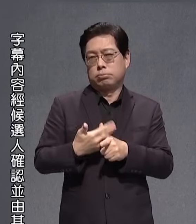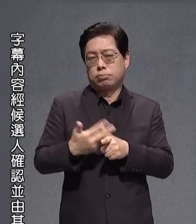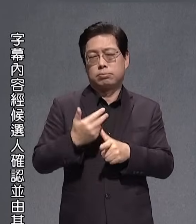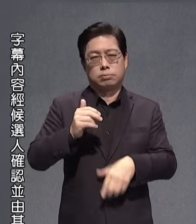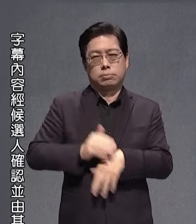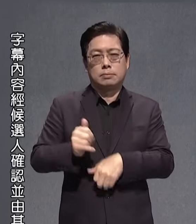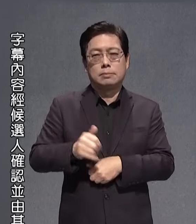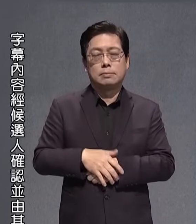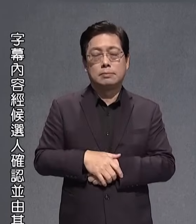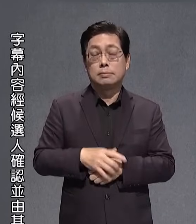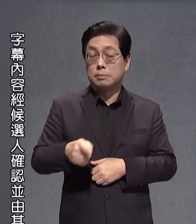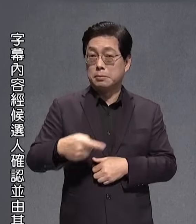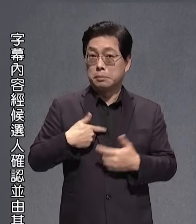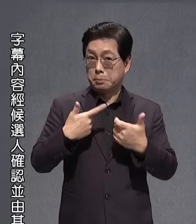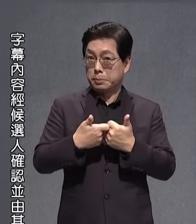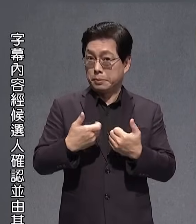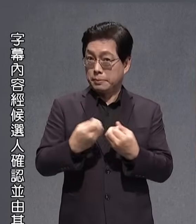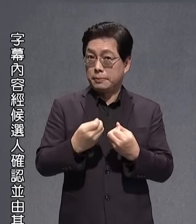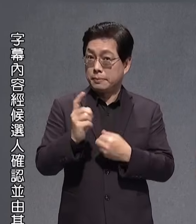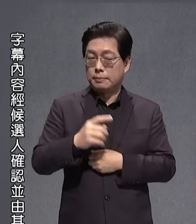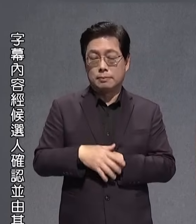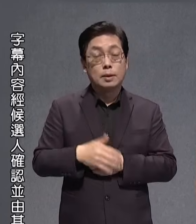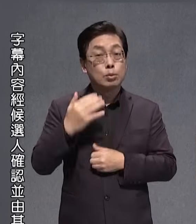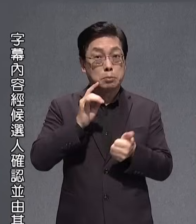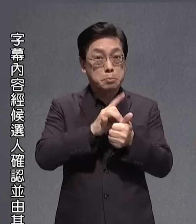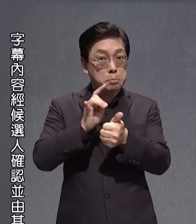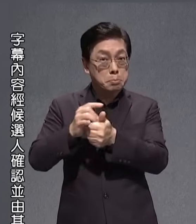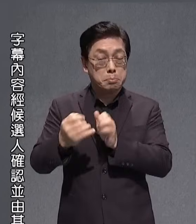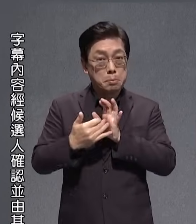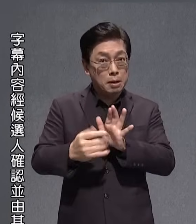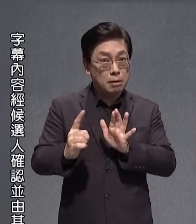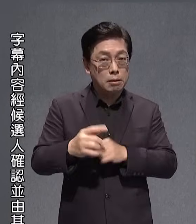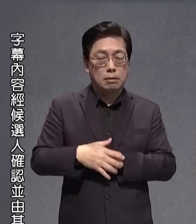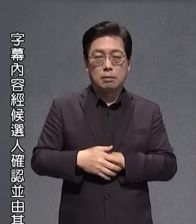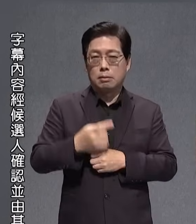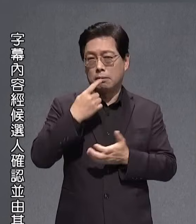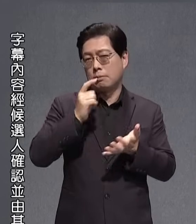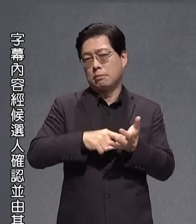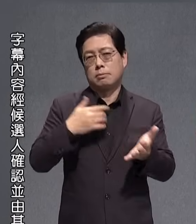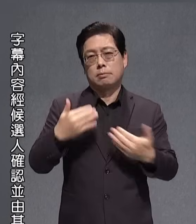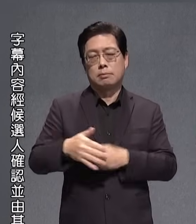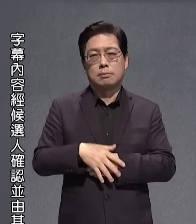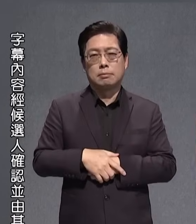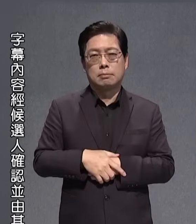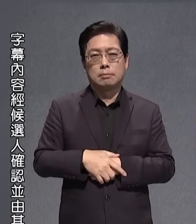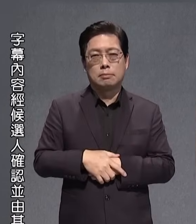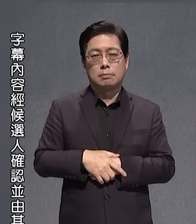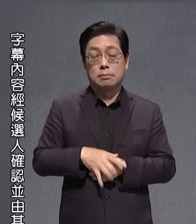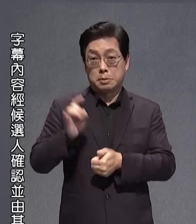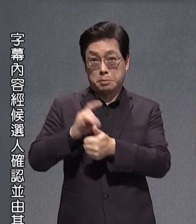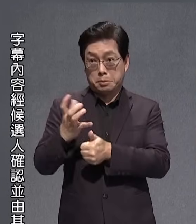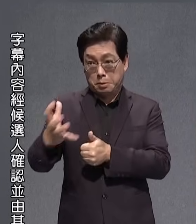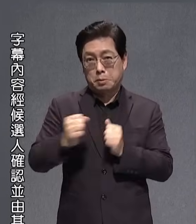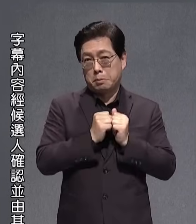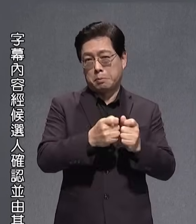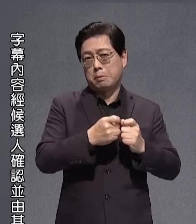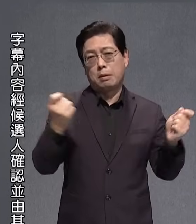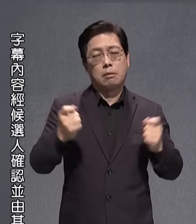讲这个，要怎么做较好？打诈简单清楚，骗入者关入